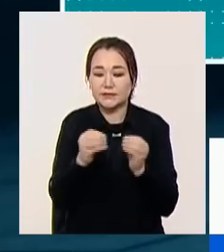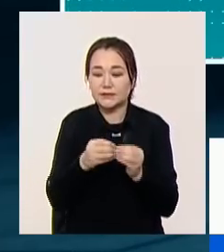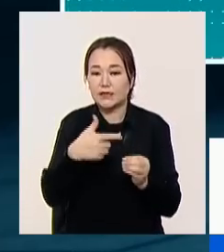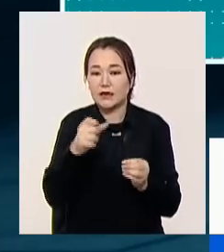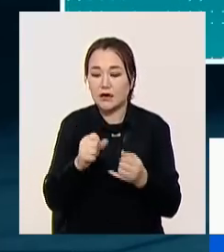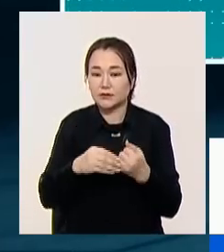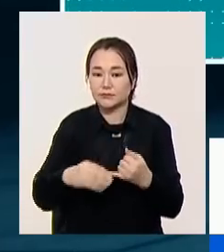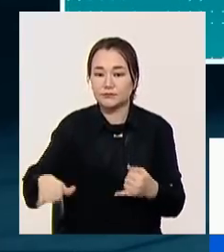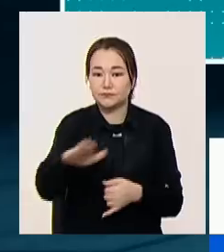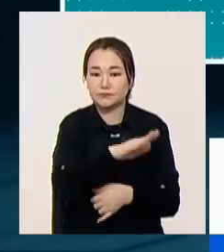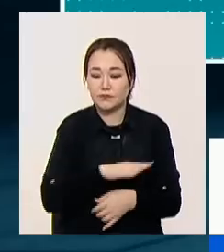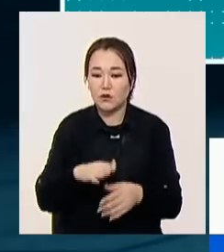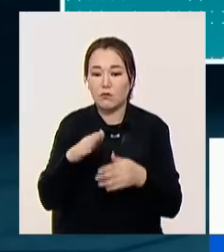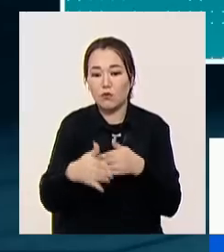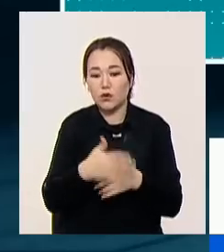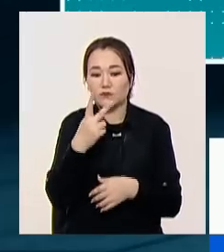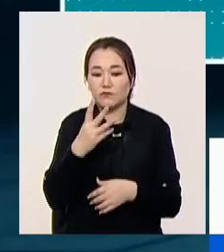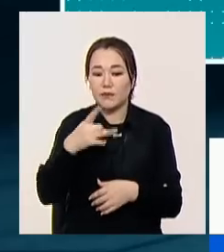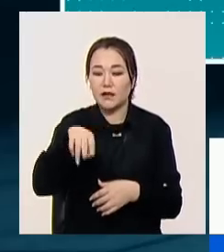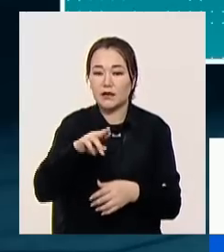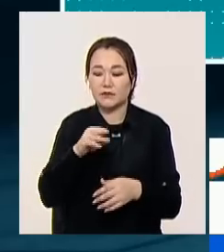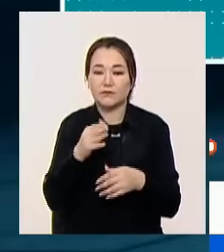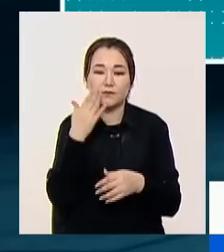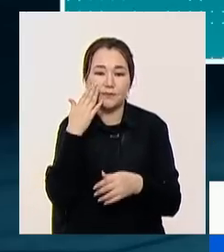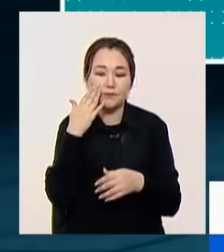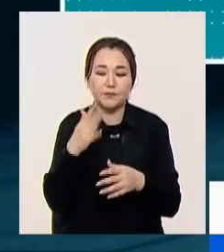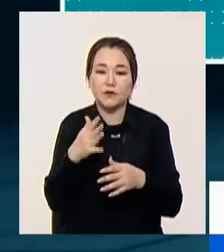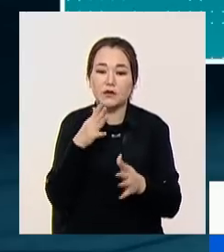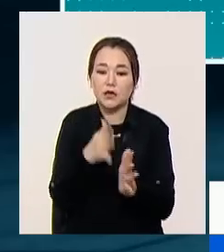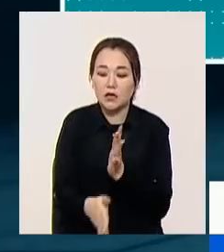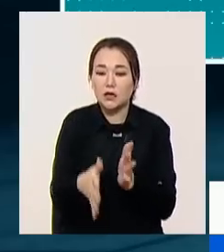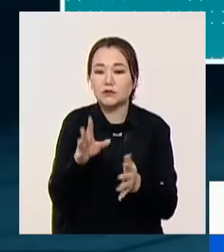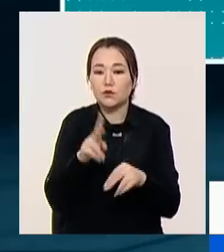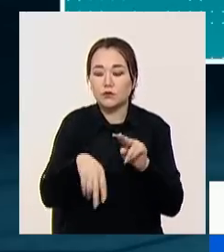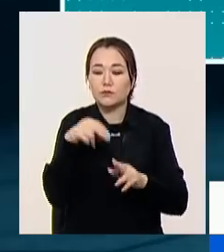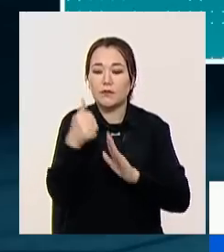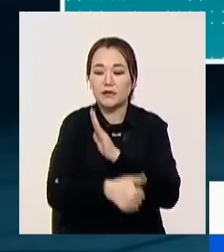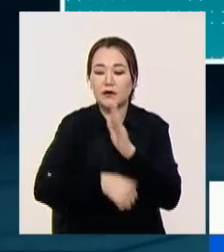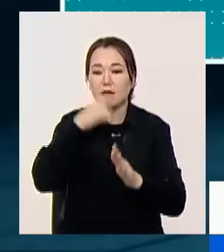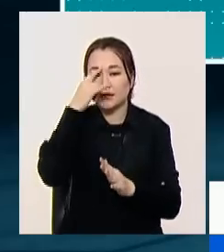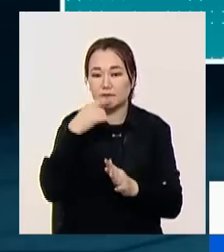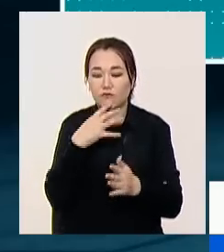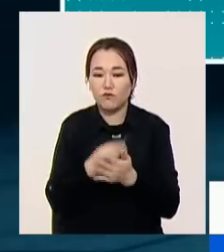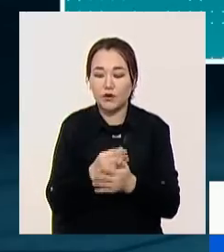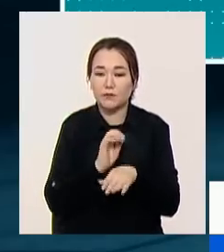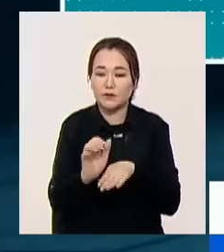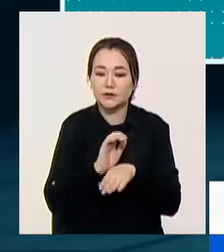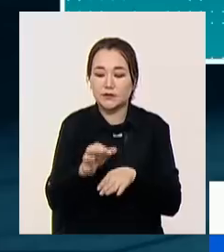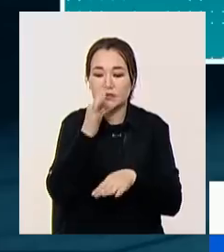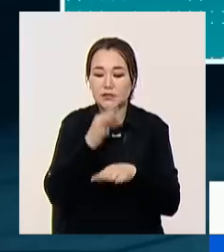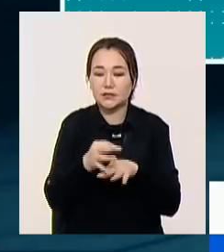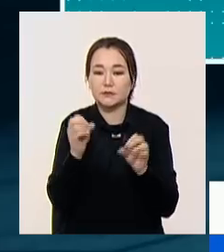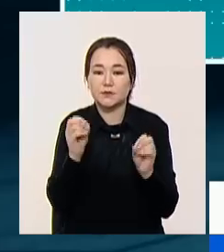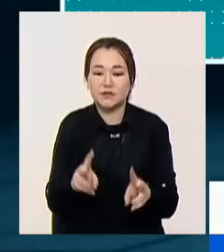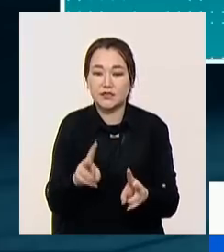гектаров. Стоимость объекта более 2 миллиардов тенге. При строительстве использовались стройматериалы казахстанского производства, отмечают